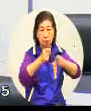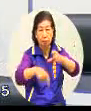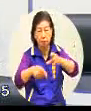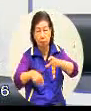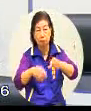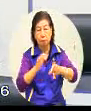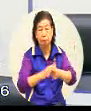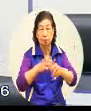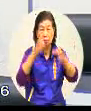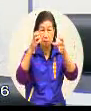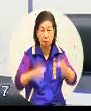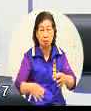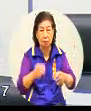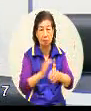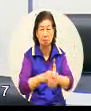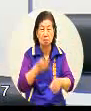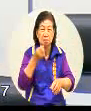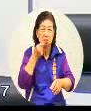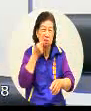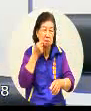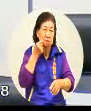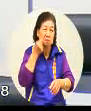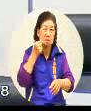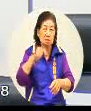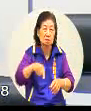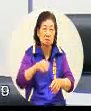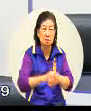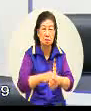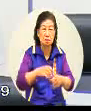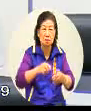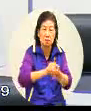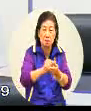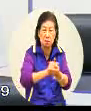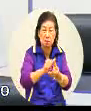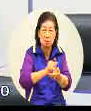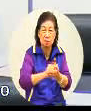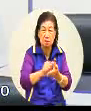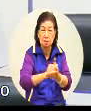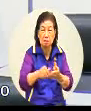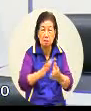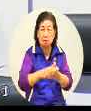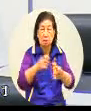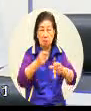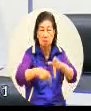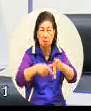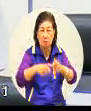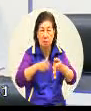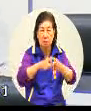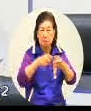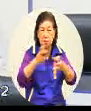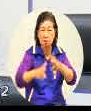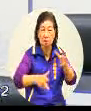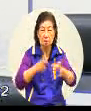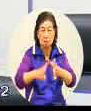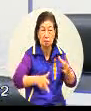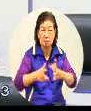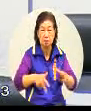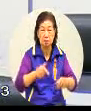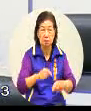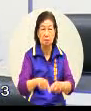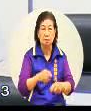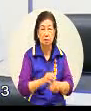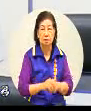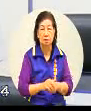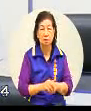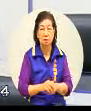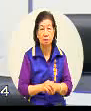设一个双生工厂啦，要来设双生工厂。啊，结果呢？是伫哪呢？